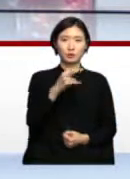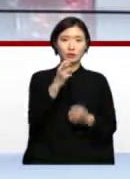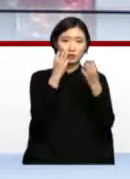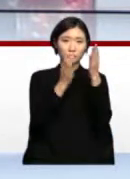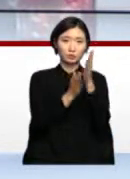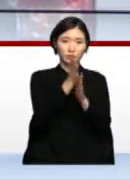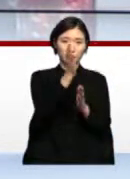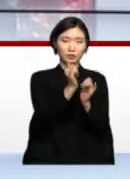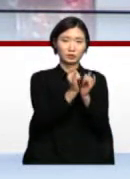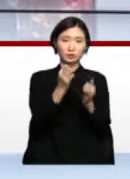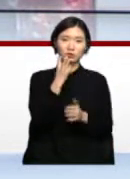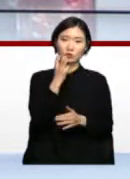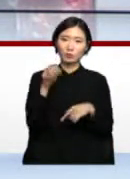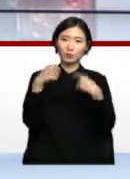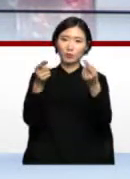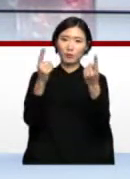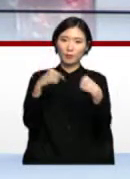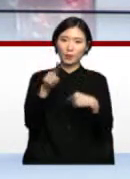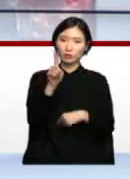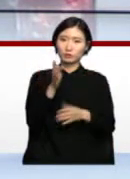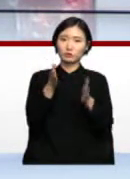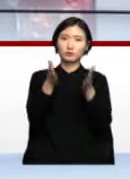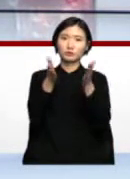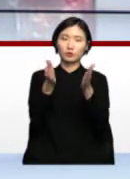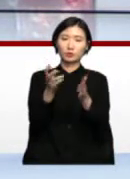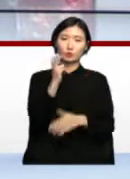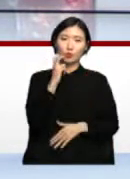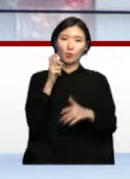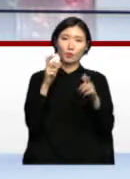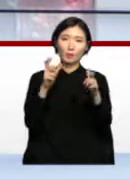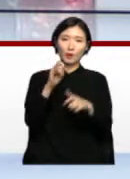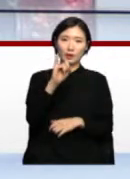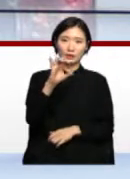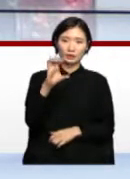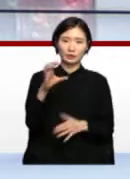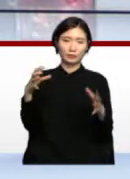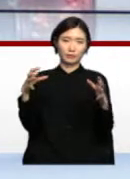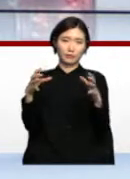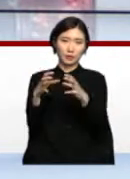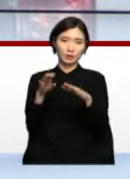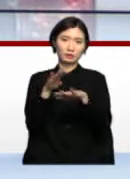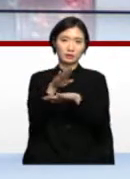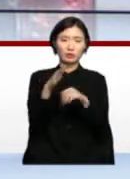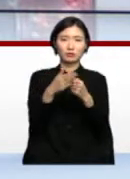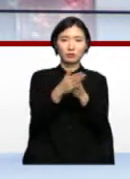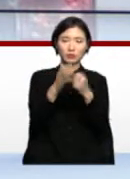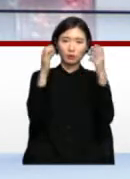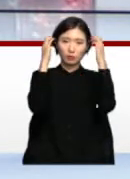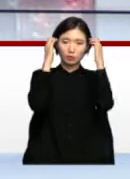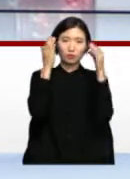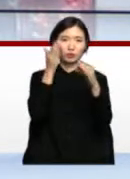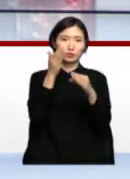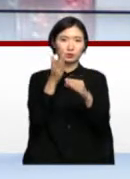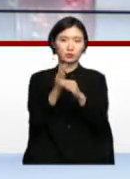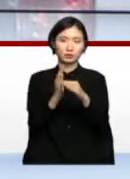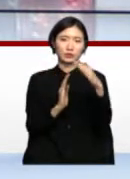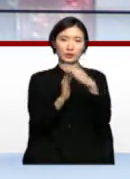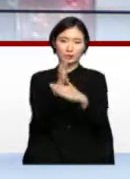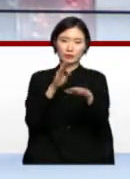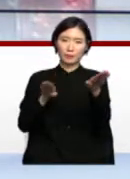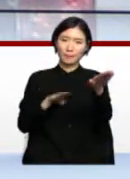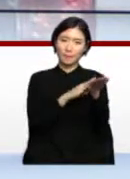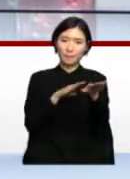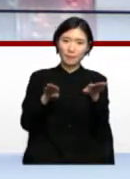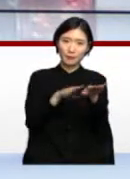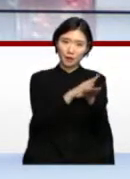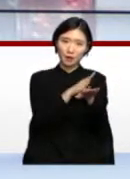위례신도시 주민들이 서울로 드나드는 한 도로가 송파 IC에서 합류하는 차량으로 몸살을 앓고 있습니다. 무리한 차선 변경을 할